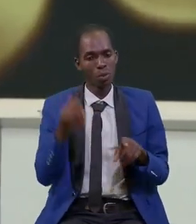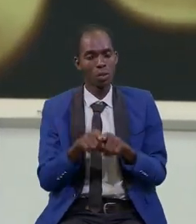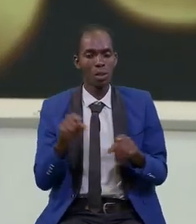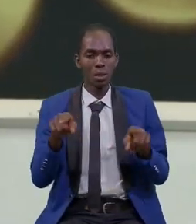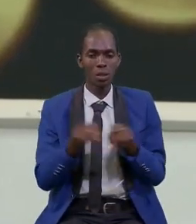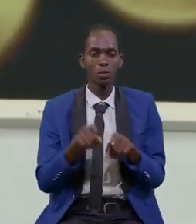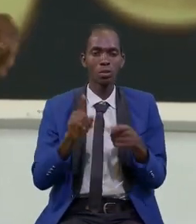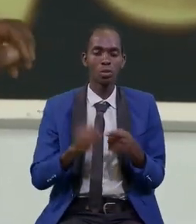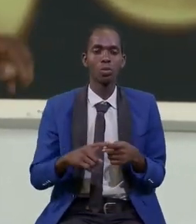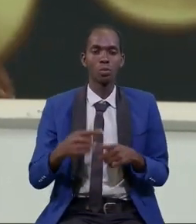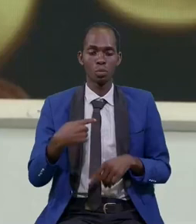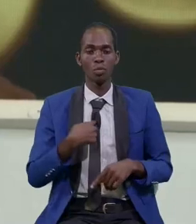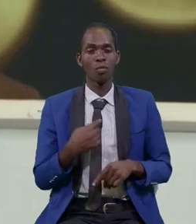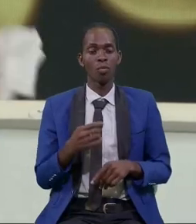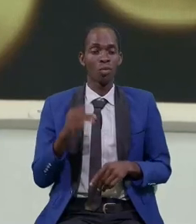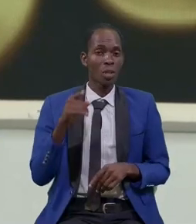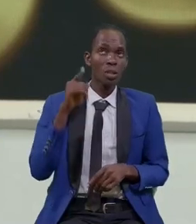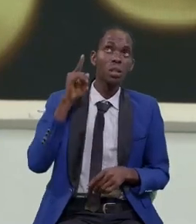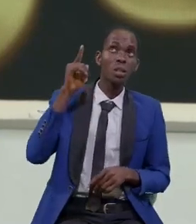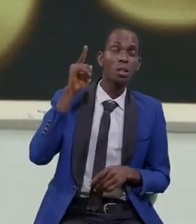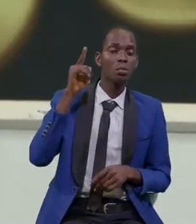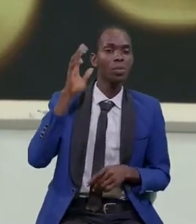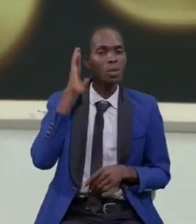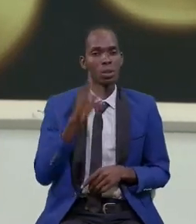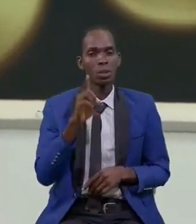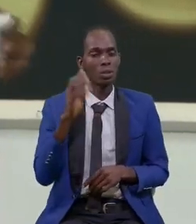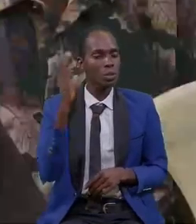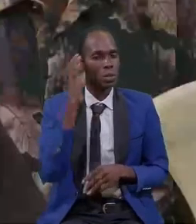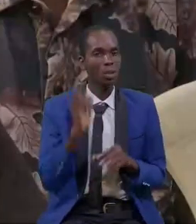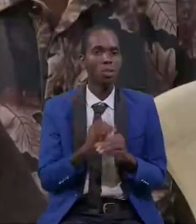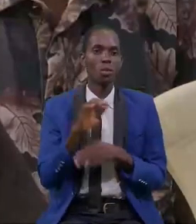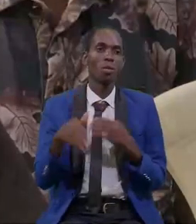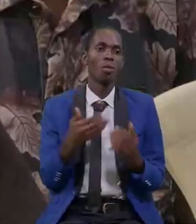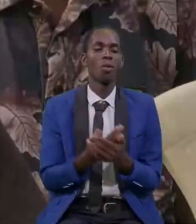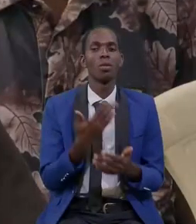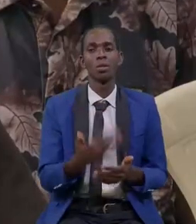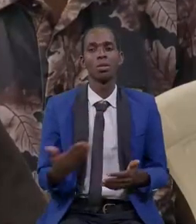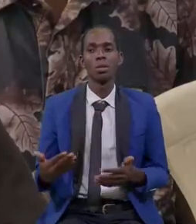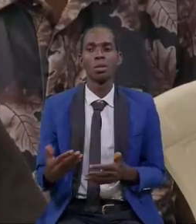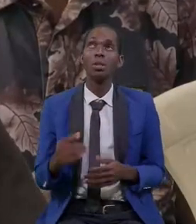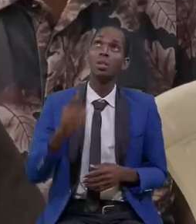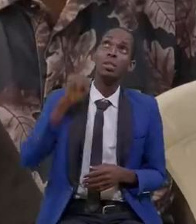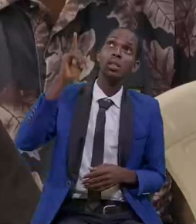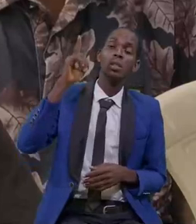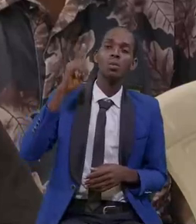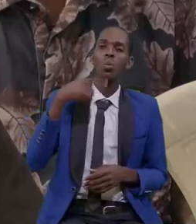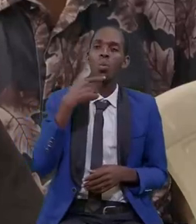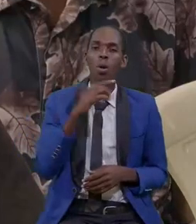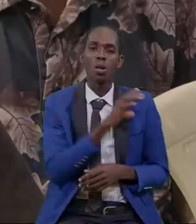Comme moi, vous l'écouterez dans tout ce qu'il vous dira. Vous l'écouterez, Christ,